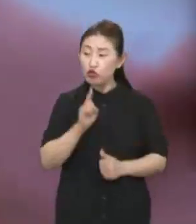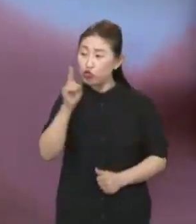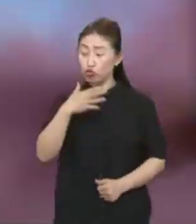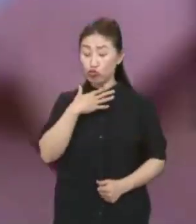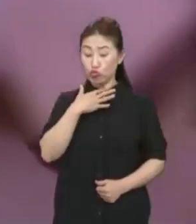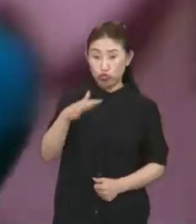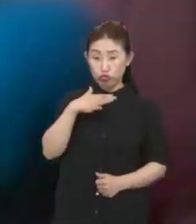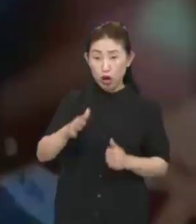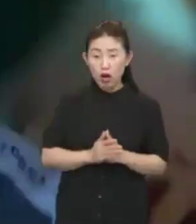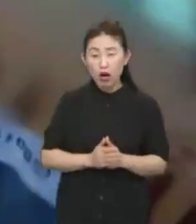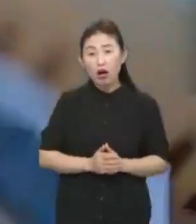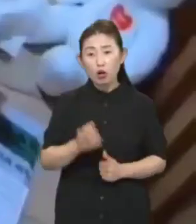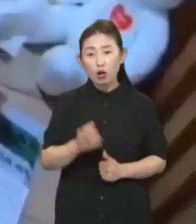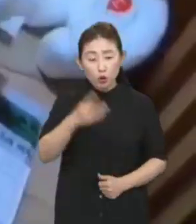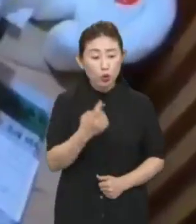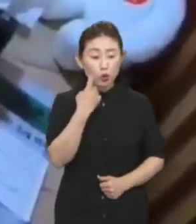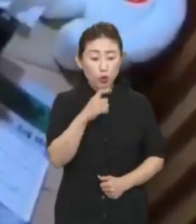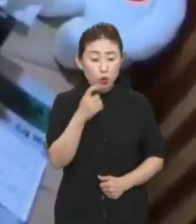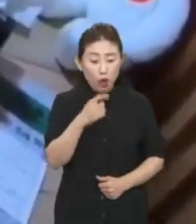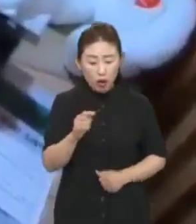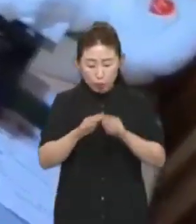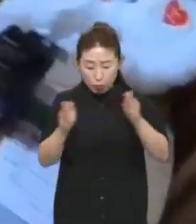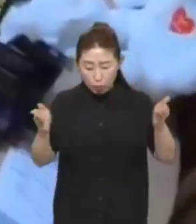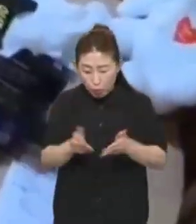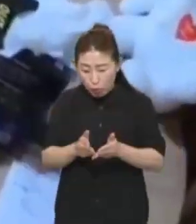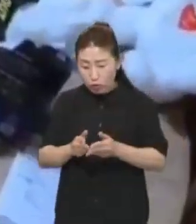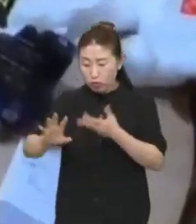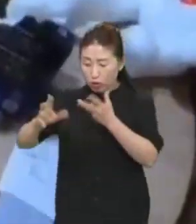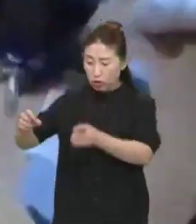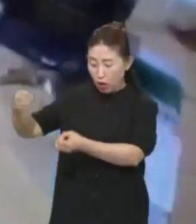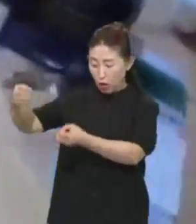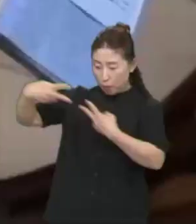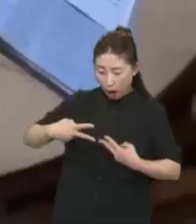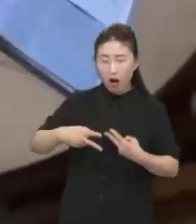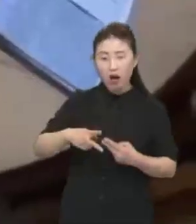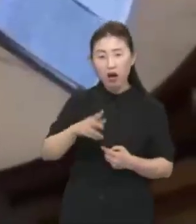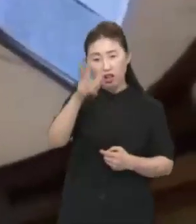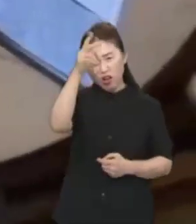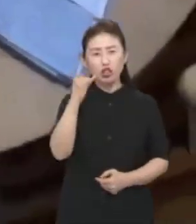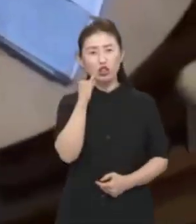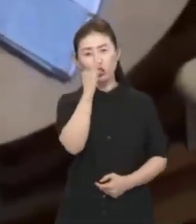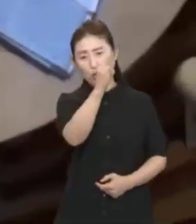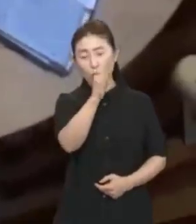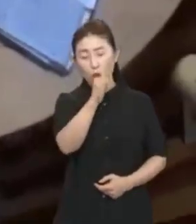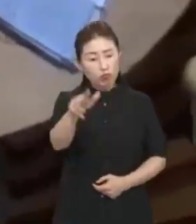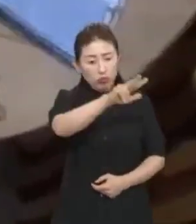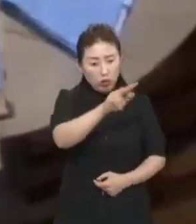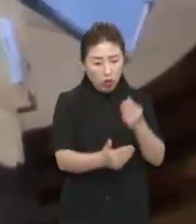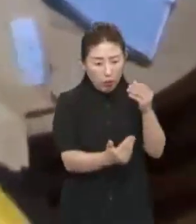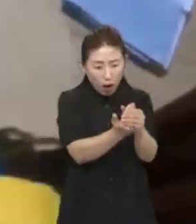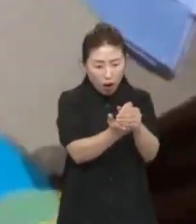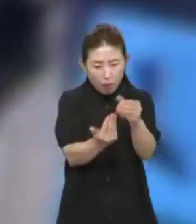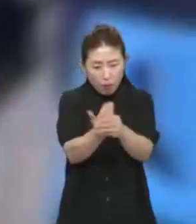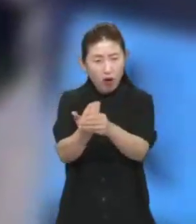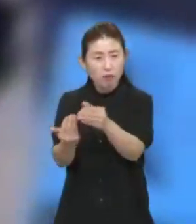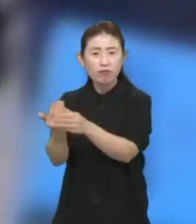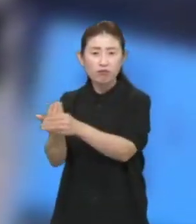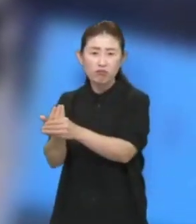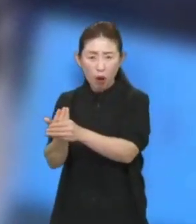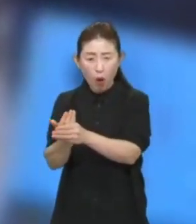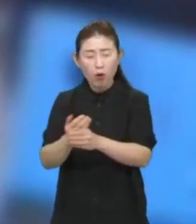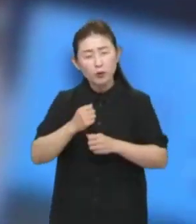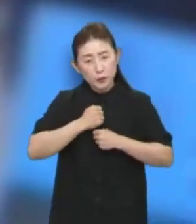없고 울산 우편물과 유사한 노란색 국제 우편물이 왔다는 신고가 접수되는 등 전국적으로 비슷한 신고가 잇따르고